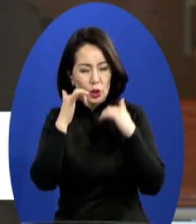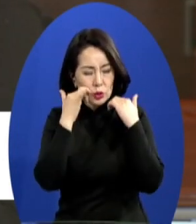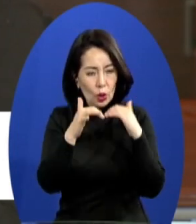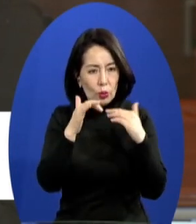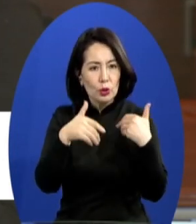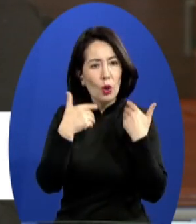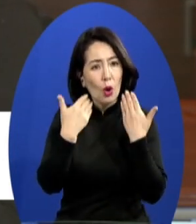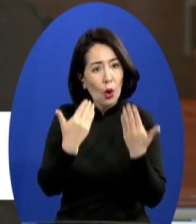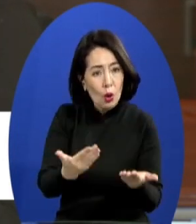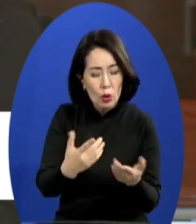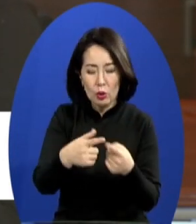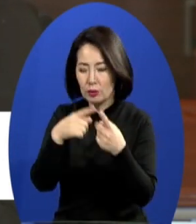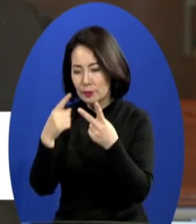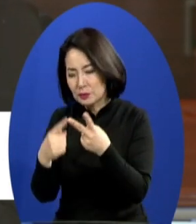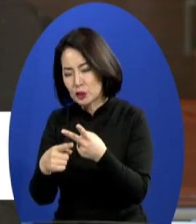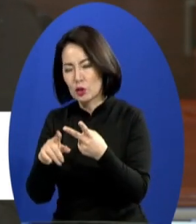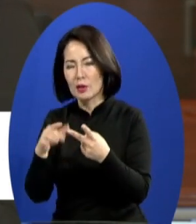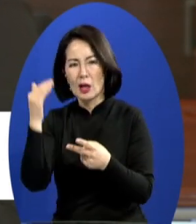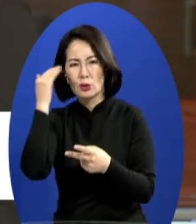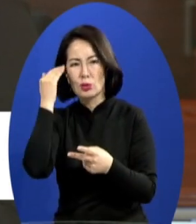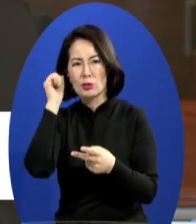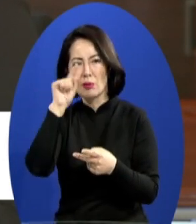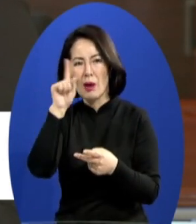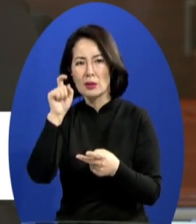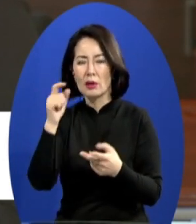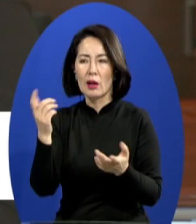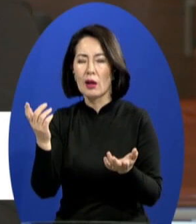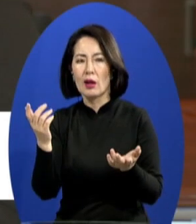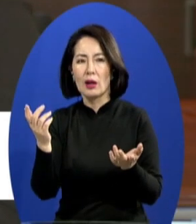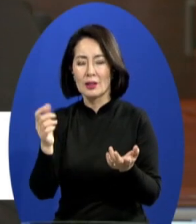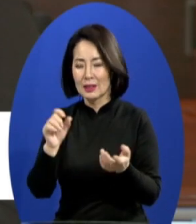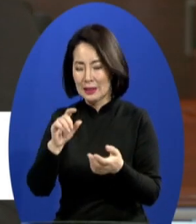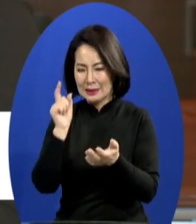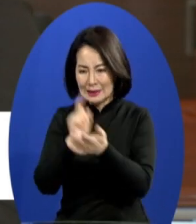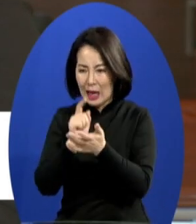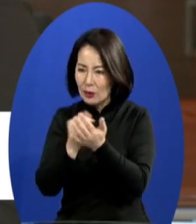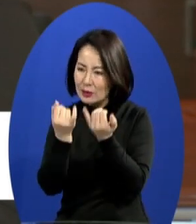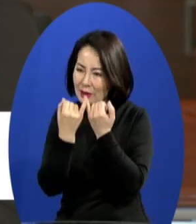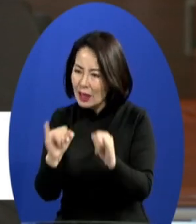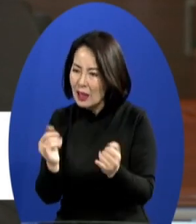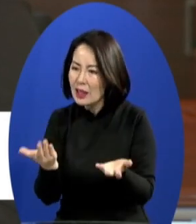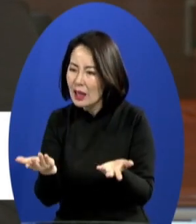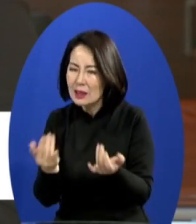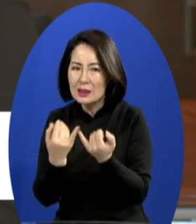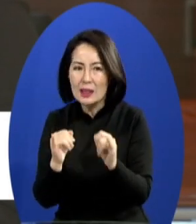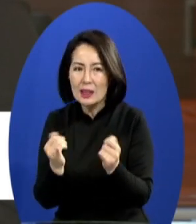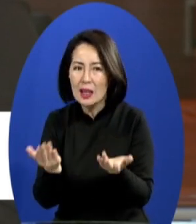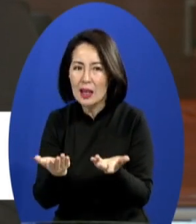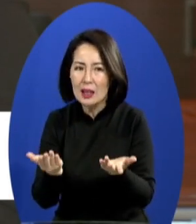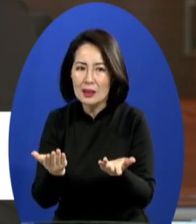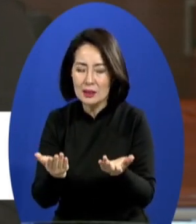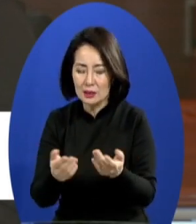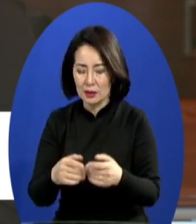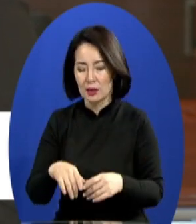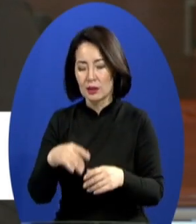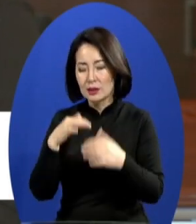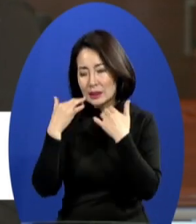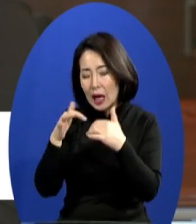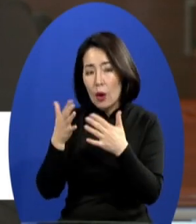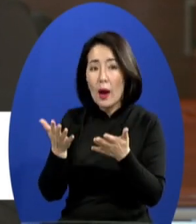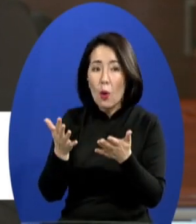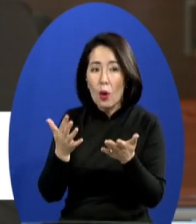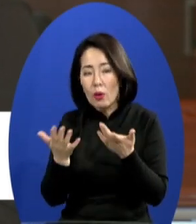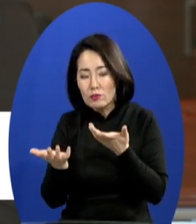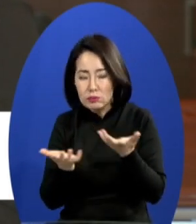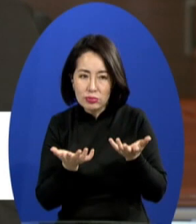өгөх тийм ээ. Эсвэл өшөө одоо тулгамдаад байгаа одоо зайлшгүй ингээд салах гэдэг асуудлууд дээр нь бид нар та нарт одоо ямар чиглэлээр зөвлөгөө өгөх вэ яах